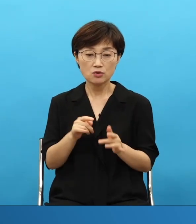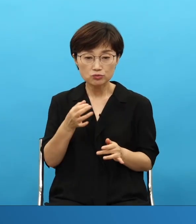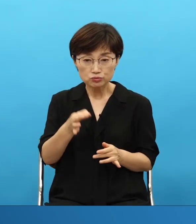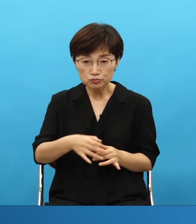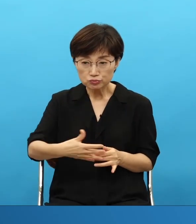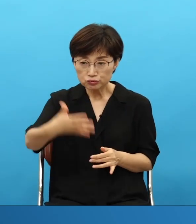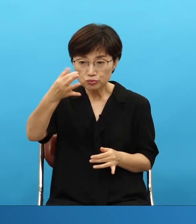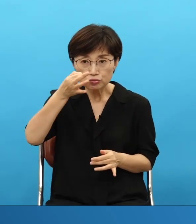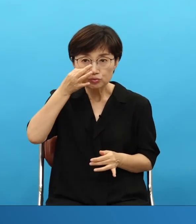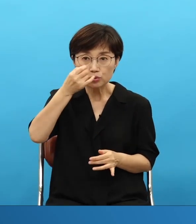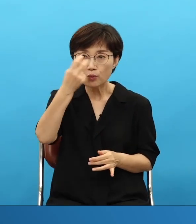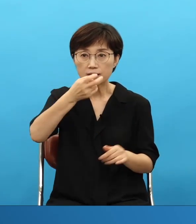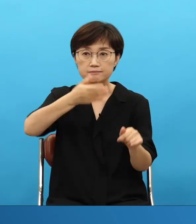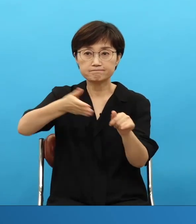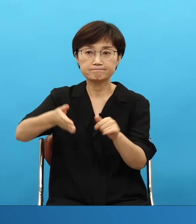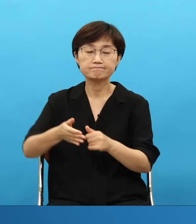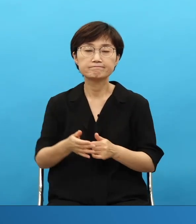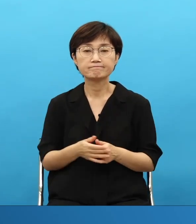수 있습니다.